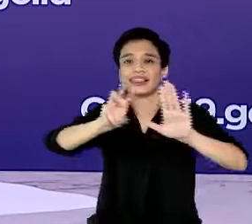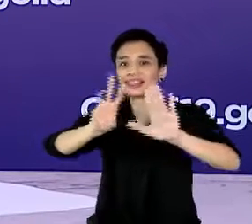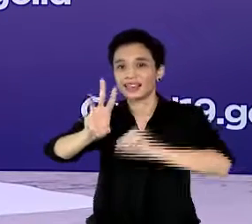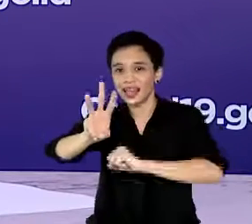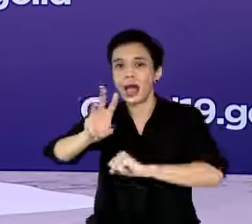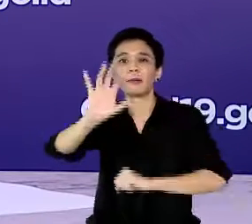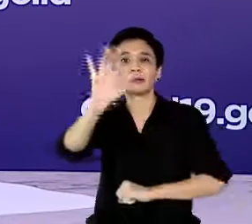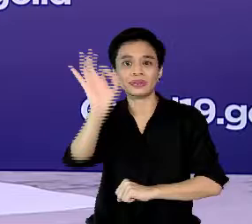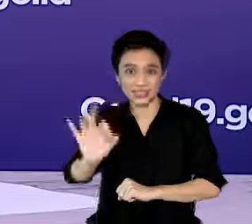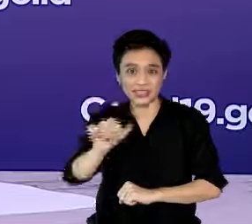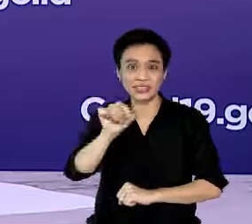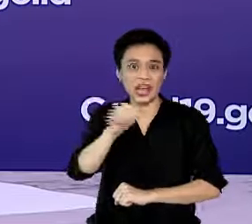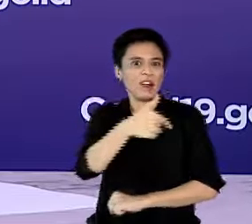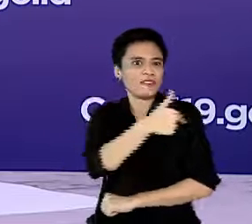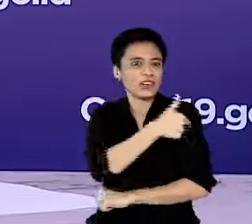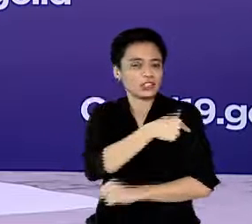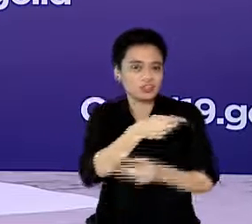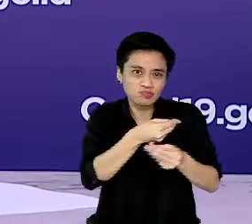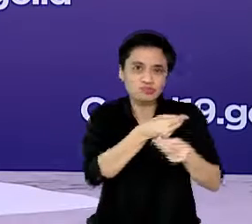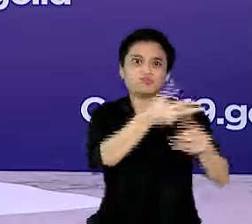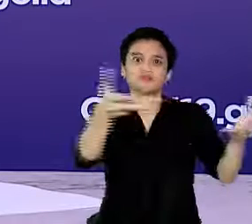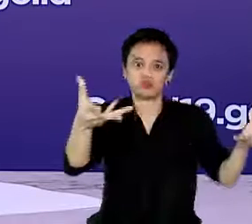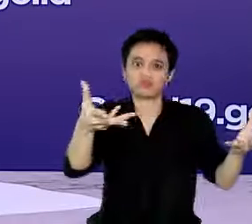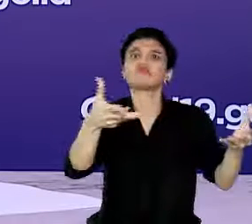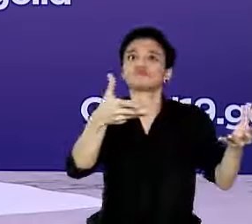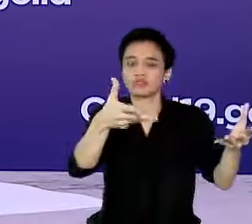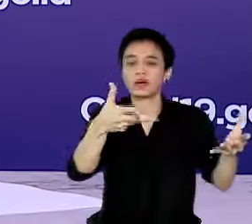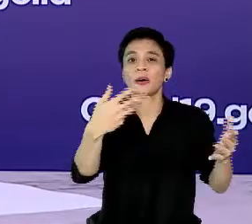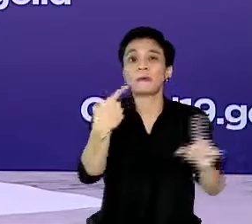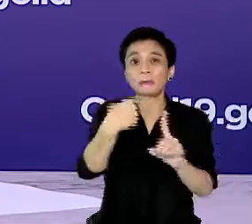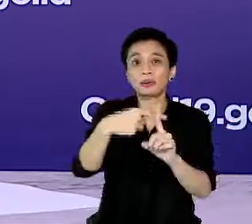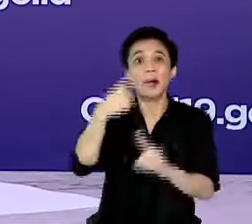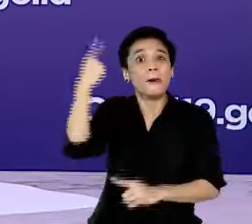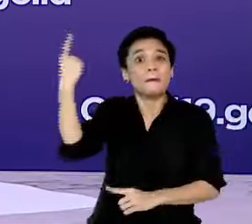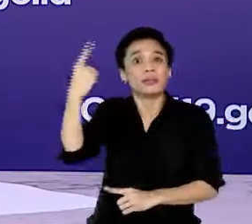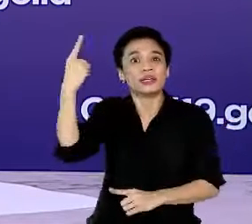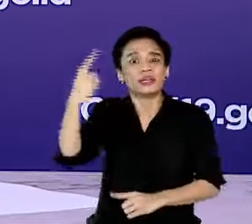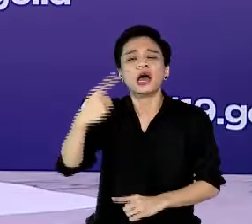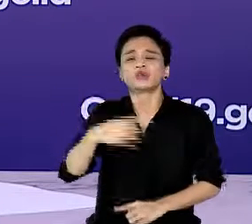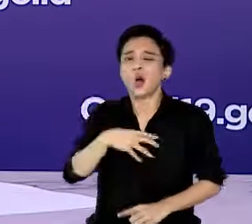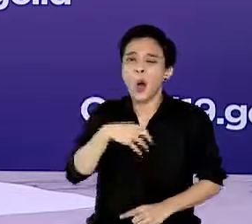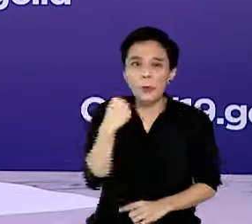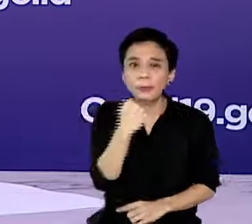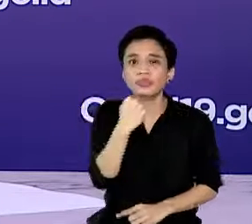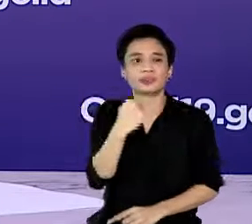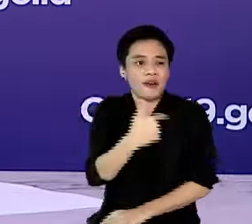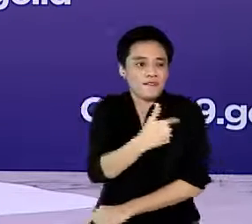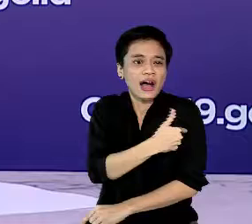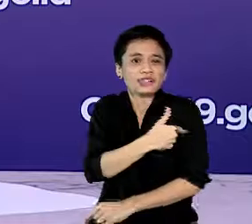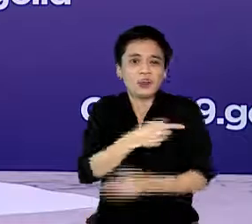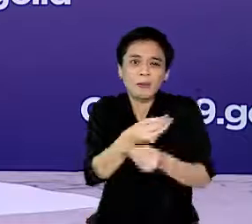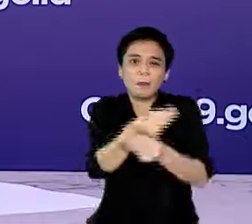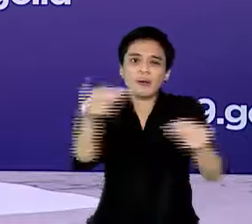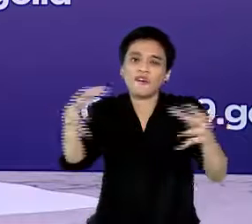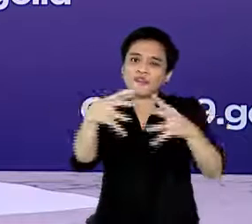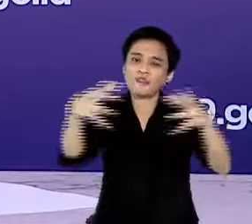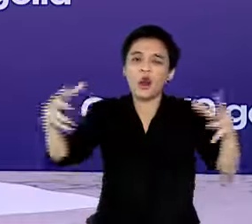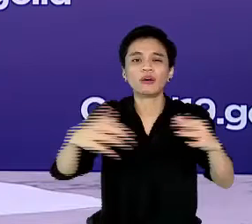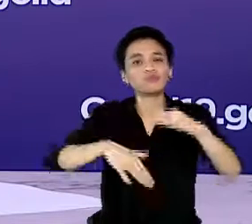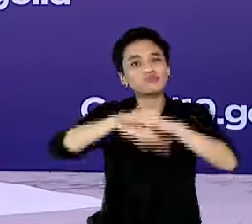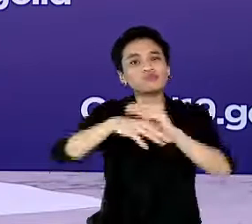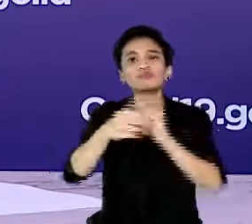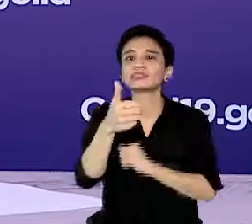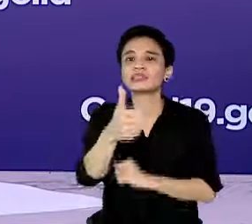pemberian dosis kedua vaksin ke v19 pemerintah optimis akan mencapai target vaksinasi yang sudah ditetapkan berdasarkan